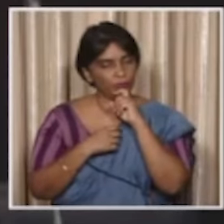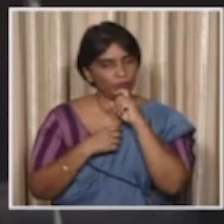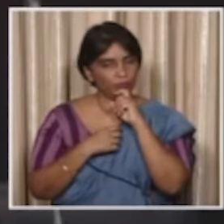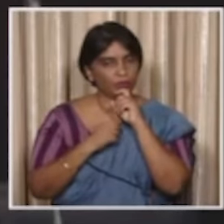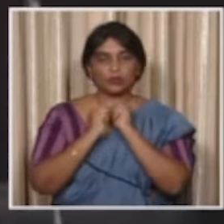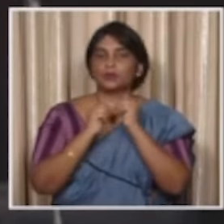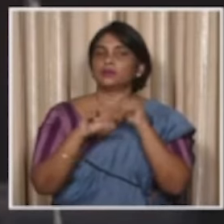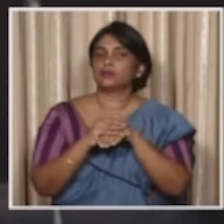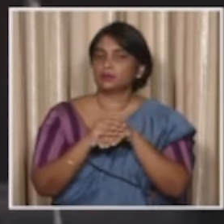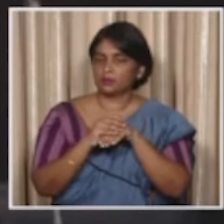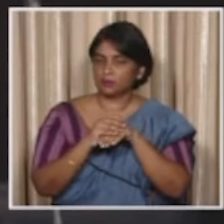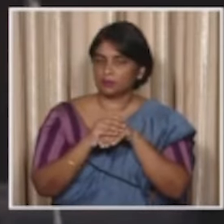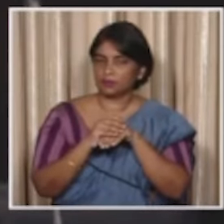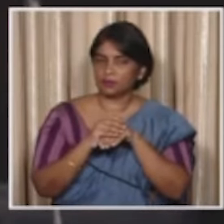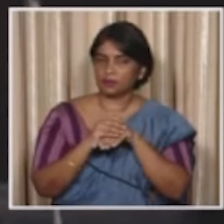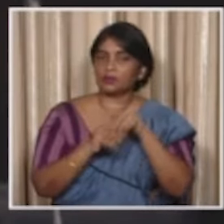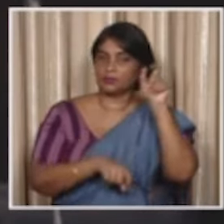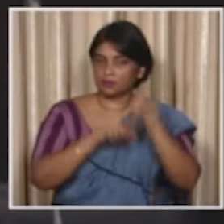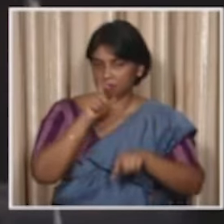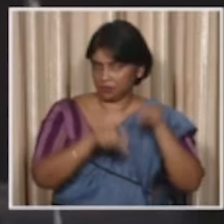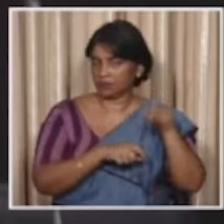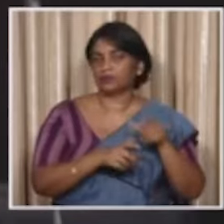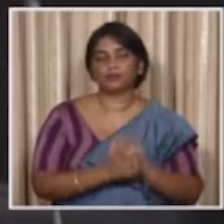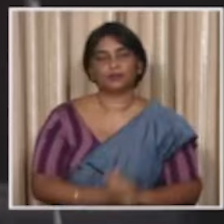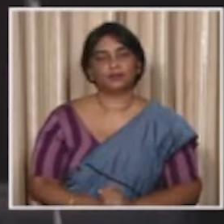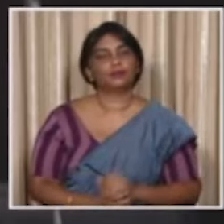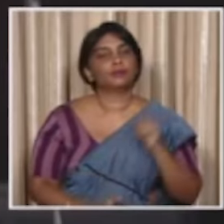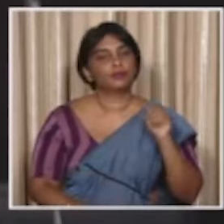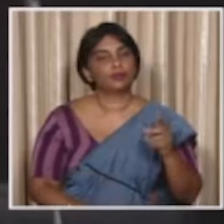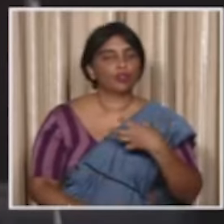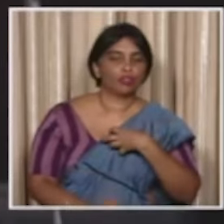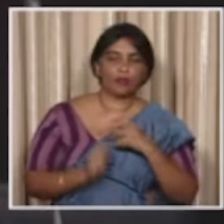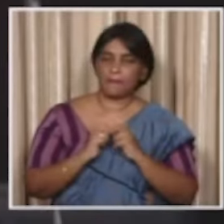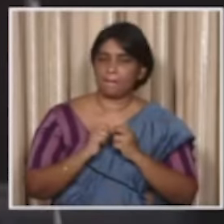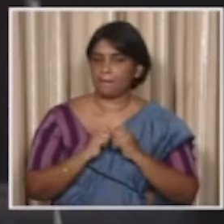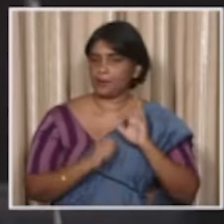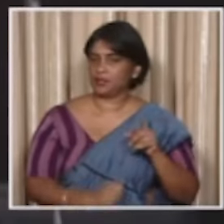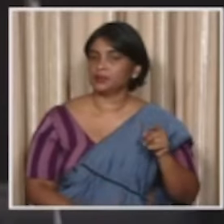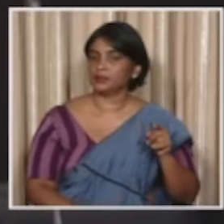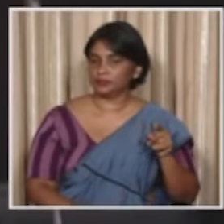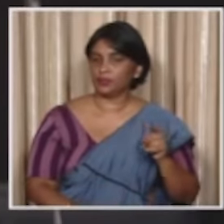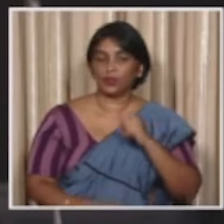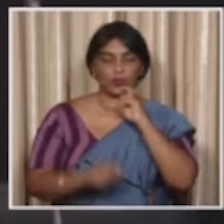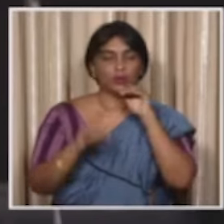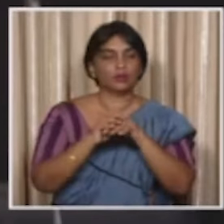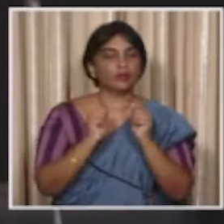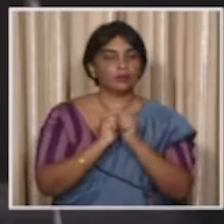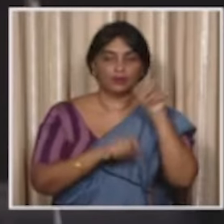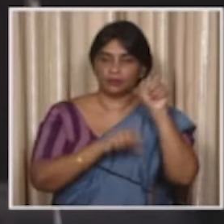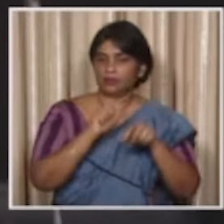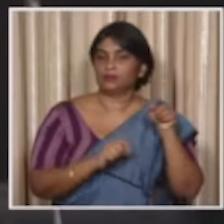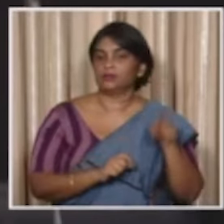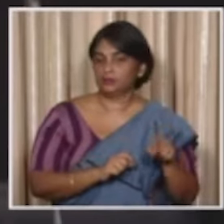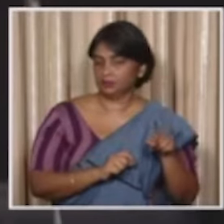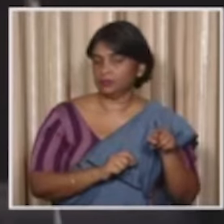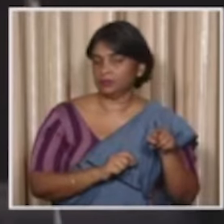අධිකරණයන්හි සේවය කරනු ලබන මේ නිලධාරි මහත්වරු. මේගොල්ලන්ගේ දුක් ගැනවිල්ලක් තියෙනවා. අධිකරණවල සේවය කරන මේ නිලධාරි